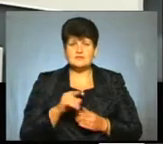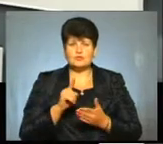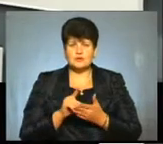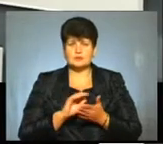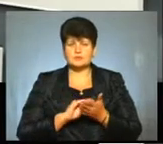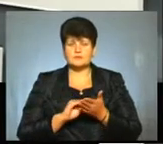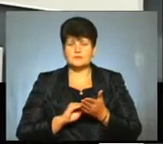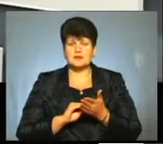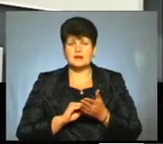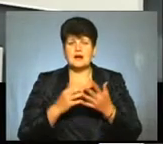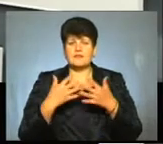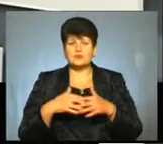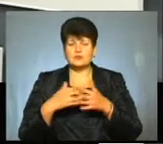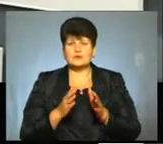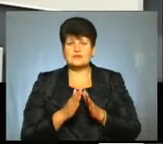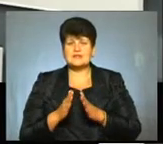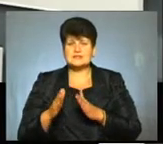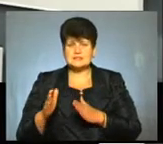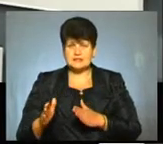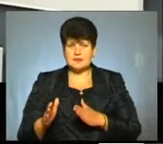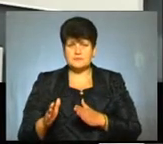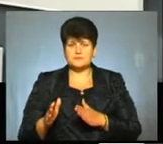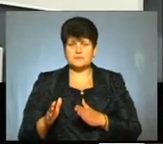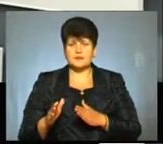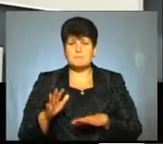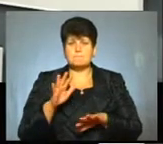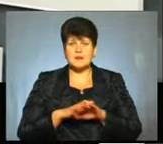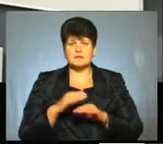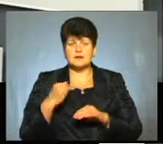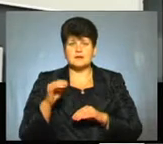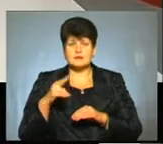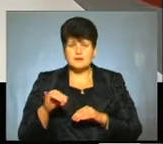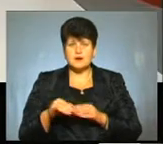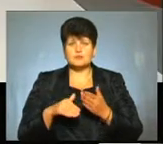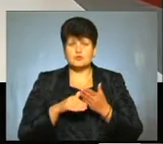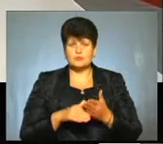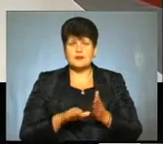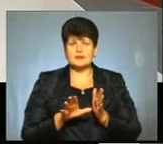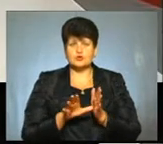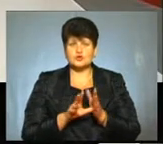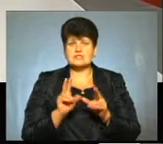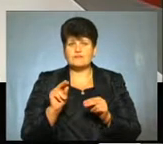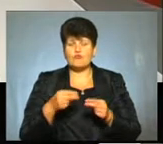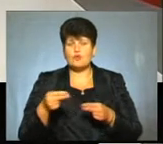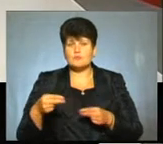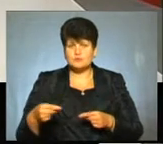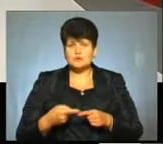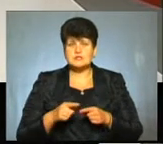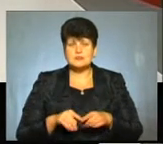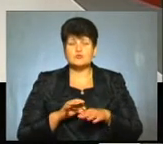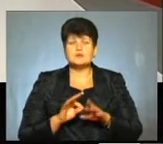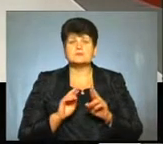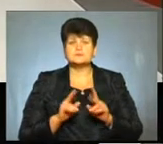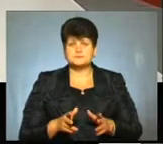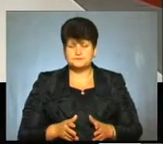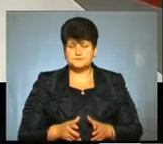повинні бути набрані за допомогою з автоматизованої системи, тобто авторизовані в системі BankID або за допомогою електронного цифрового підпису. Це відбувається